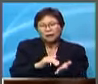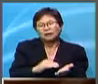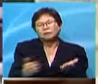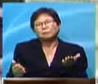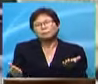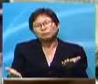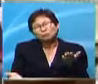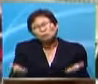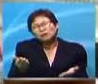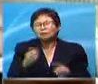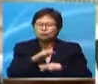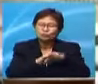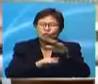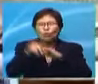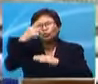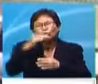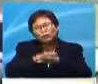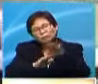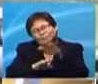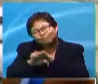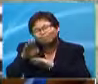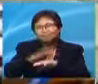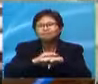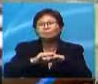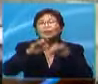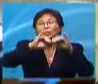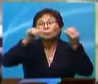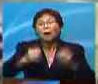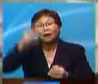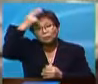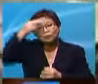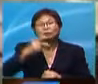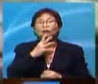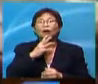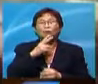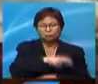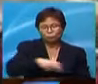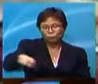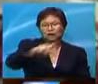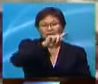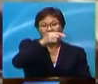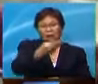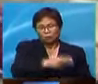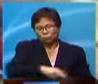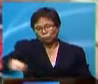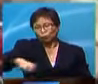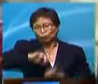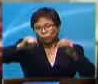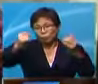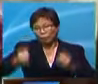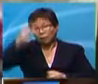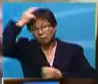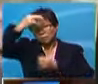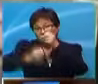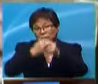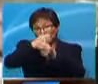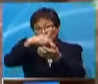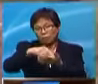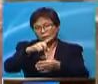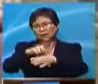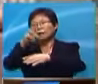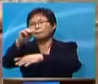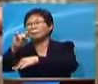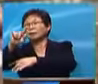keselesaan Beliau berkata demikian kepada media Malaysia mengai persediaan logistik th untuk jemaah haji pada tahun ini di